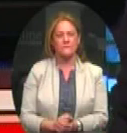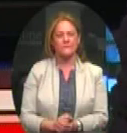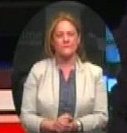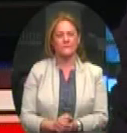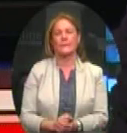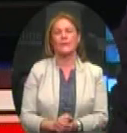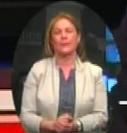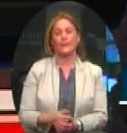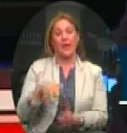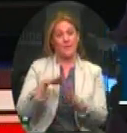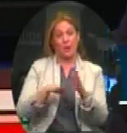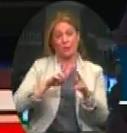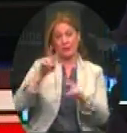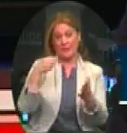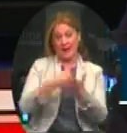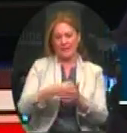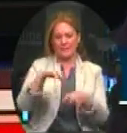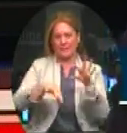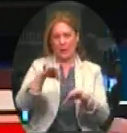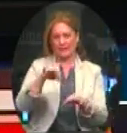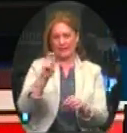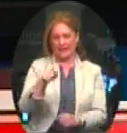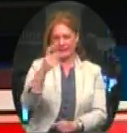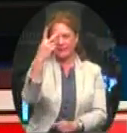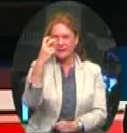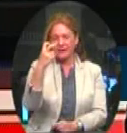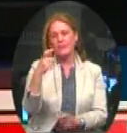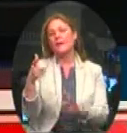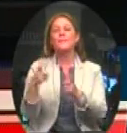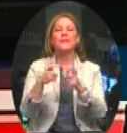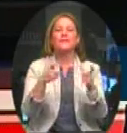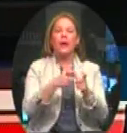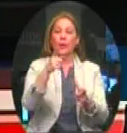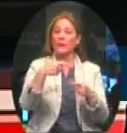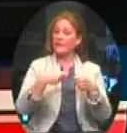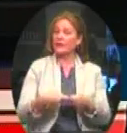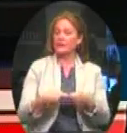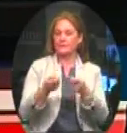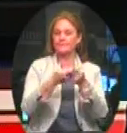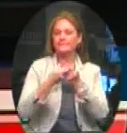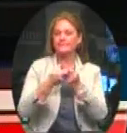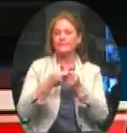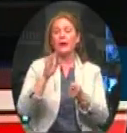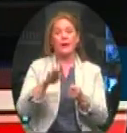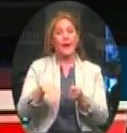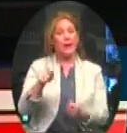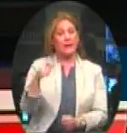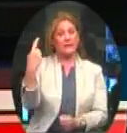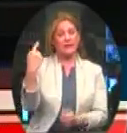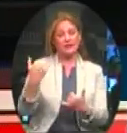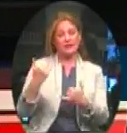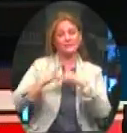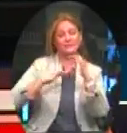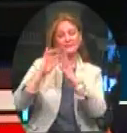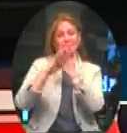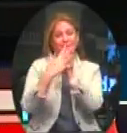פחות מחודשיים נותרו עד לבחירות לכנסת ה-20, ולא רק המפלגות וחברי הכנסת נערכים, אלא גם המשכן עצמו לובש פנים חדשות.